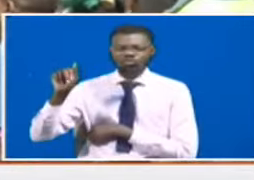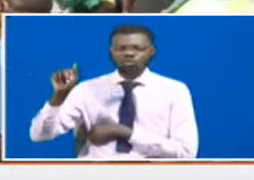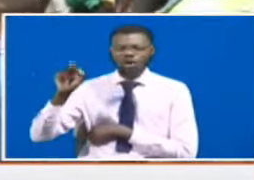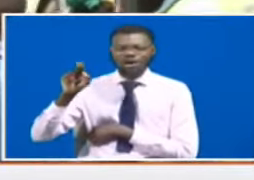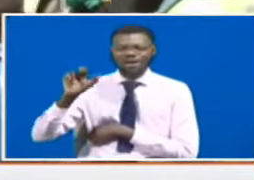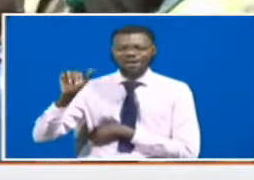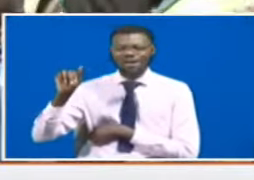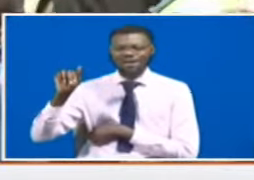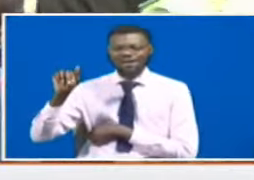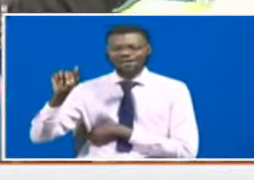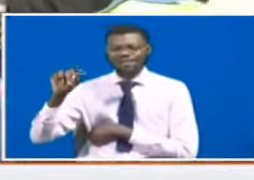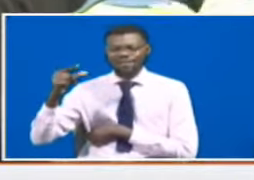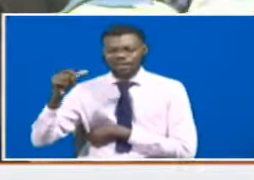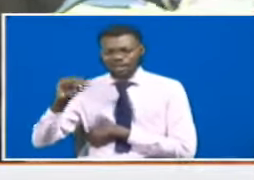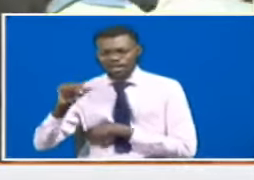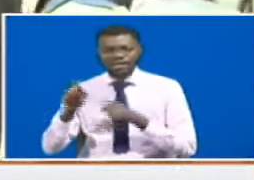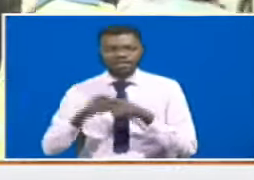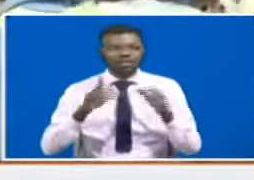give beddings